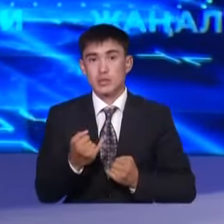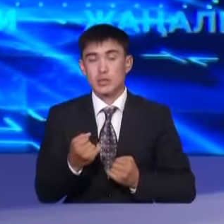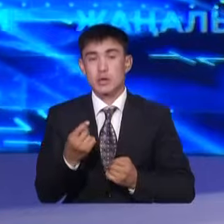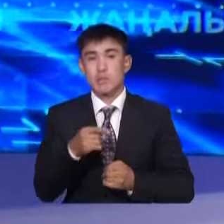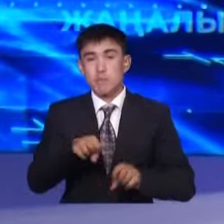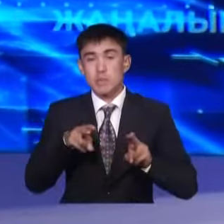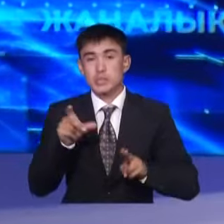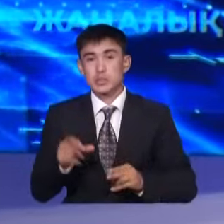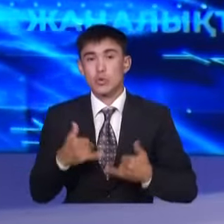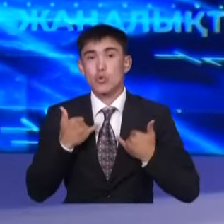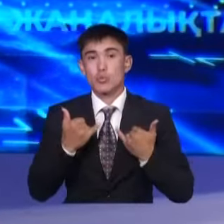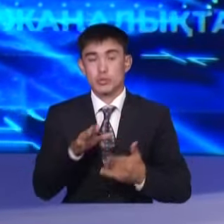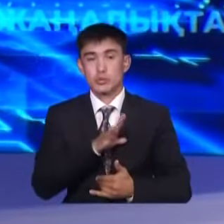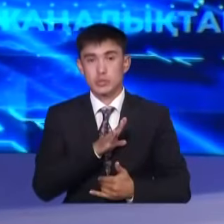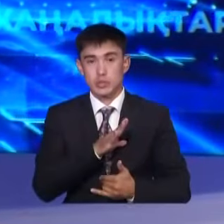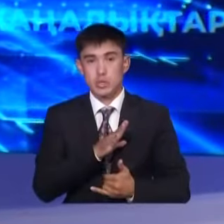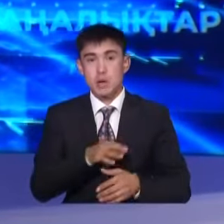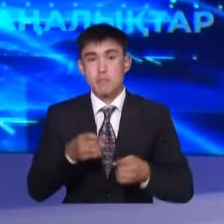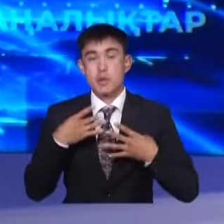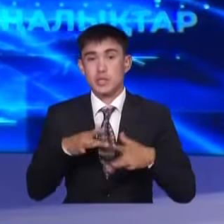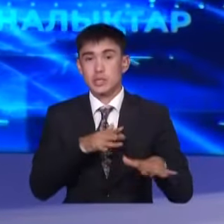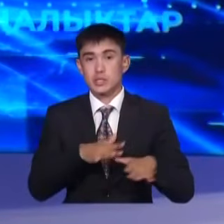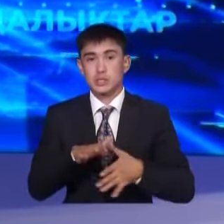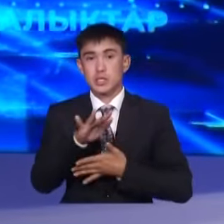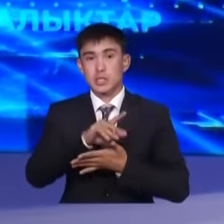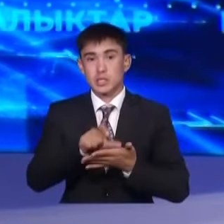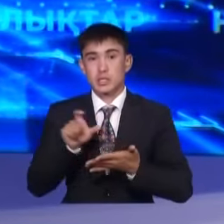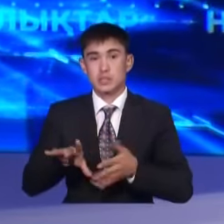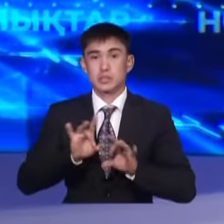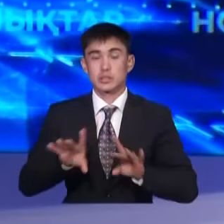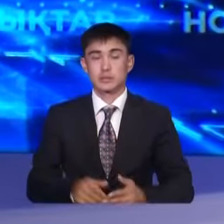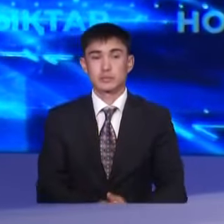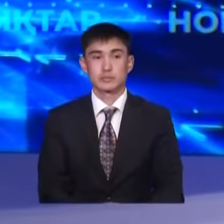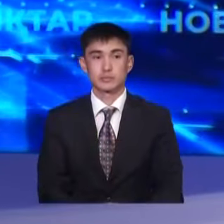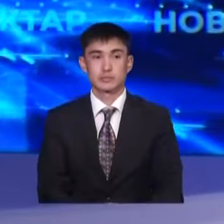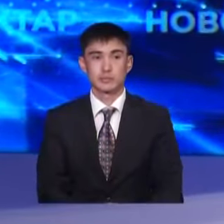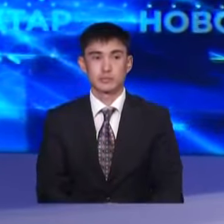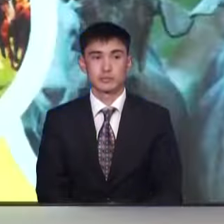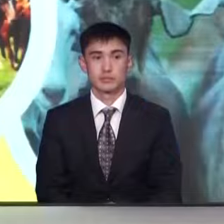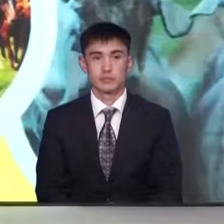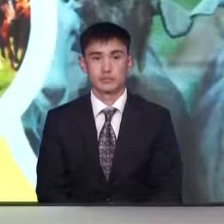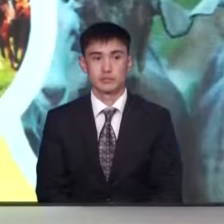бірқатар сала мамандарына құрмет көрсетілді. Мерекелік кеш жайлы тілші тарқатсын.